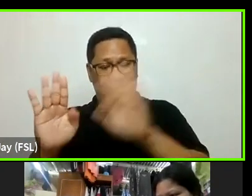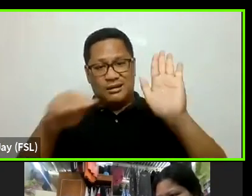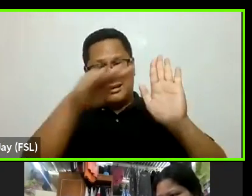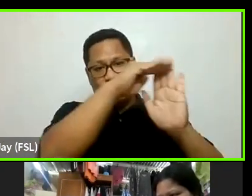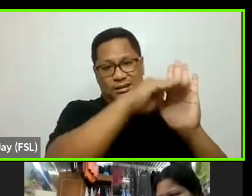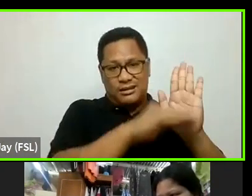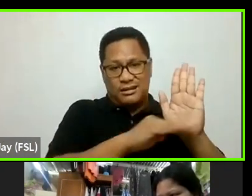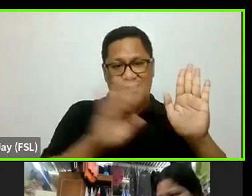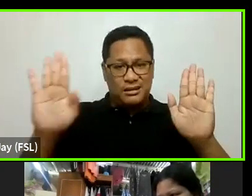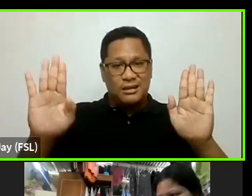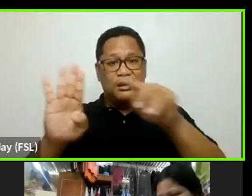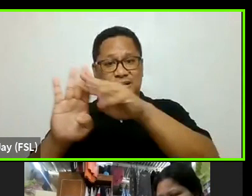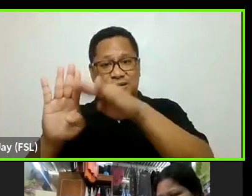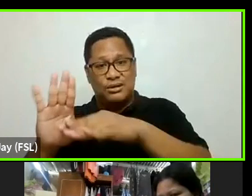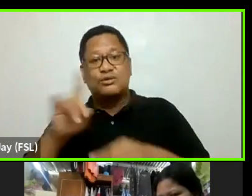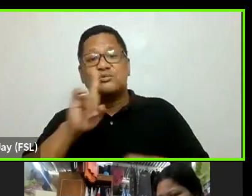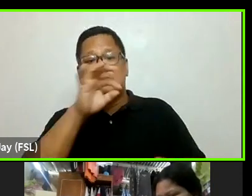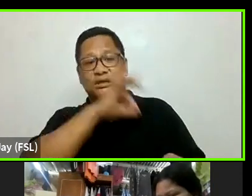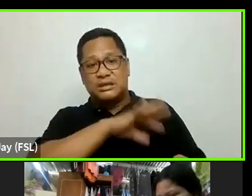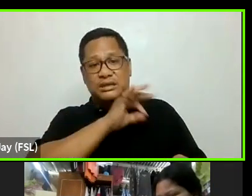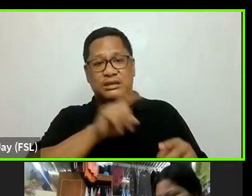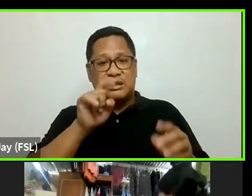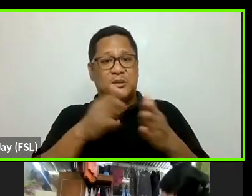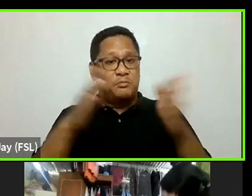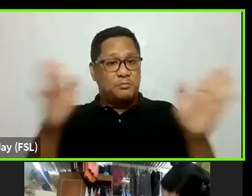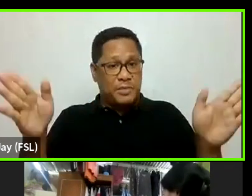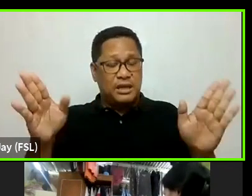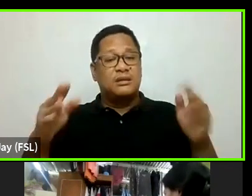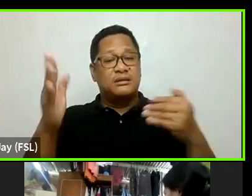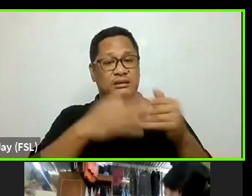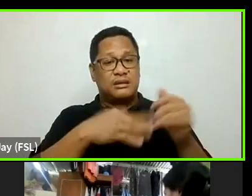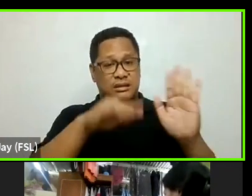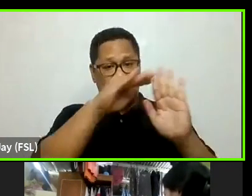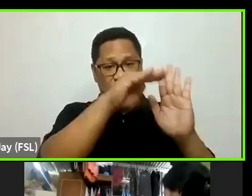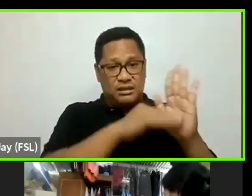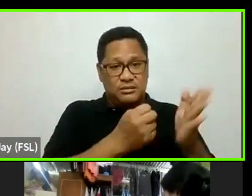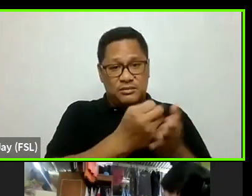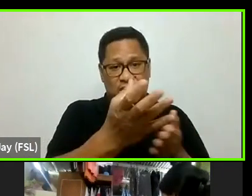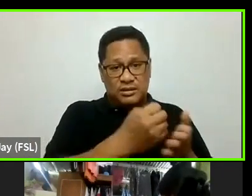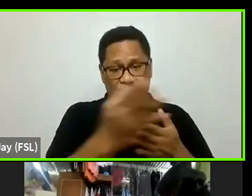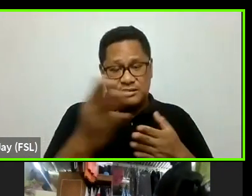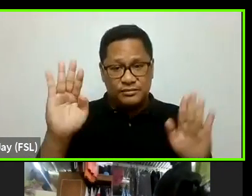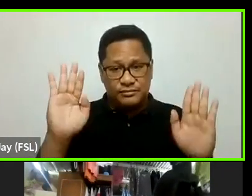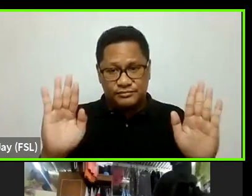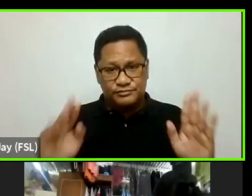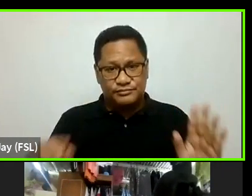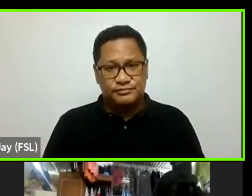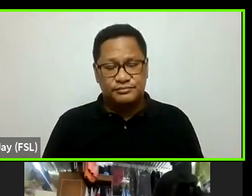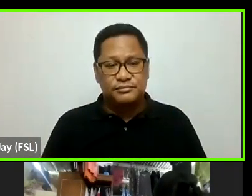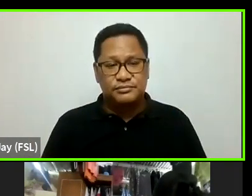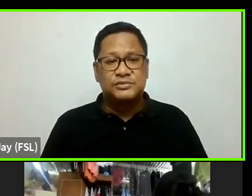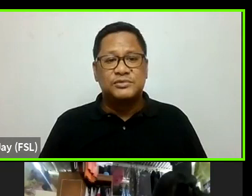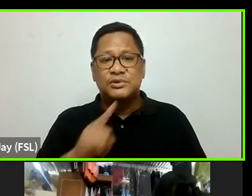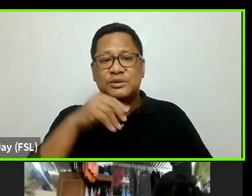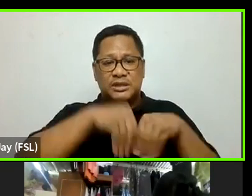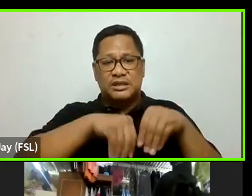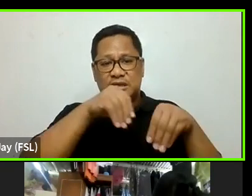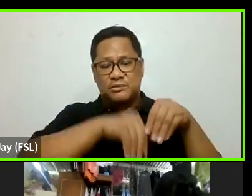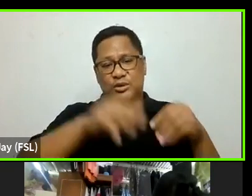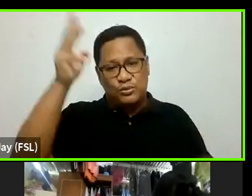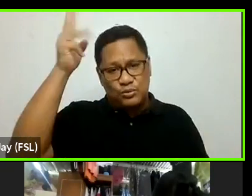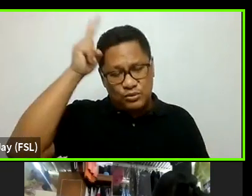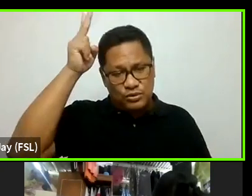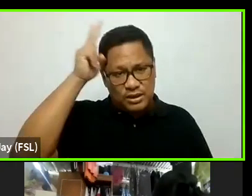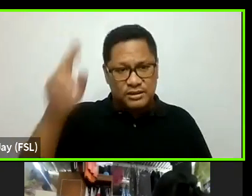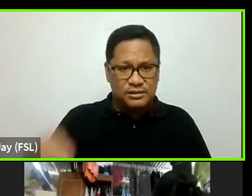sa listahan ng gastusin. Pero, so, doon yung Mario, malalaman. So, magtanim Mario, ng gulay, ano mag... yeah.